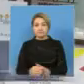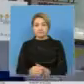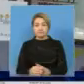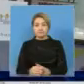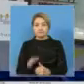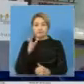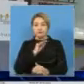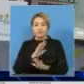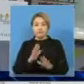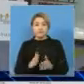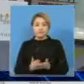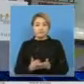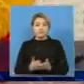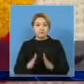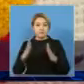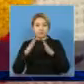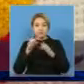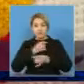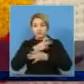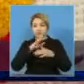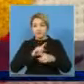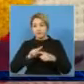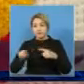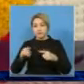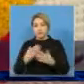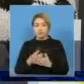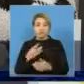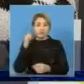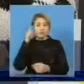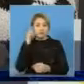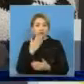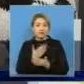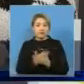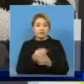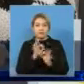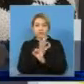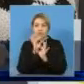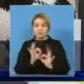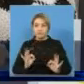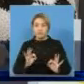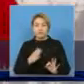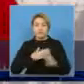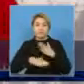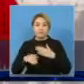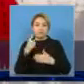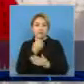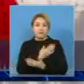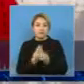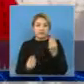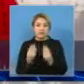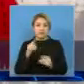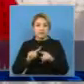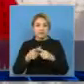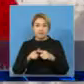Не успев переступить порог Дома культуры, сразу же взор падает на художественные произведения искусства. Радуют глаз различные игрушки,